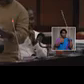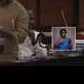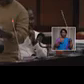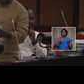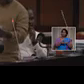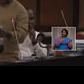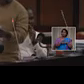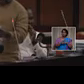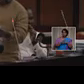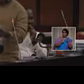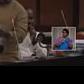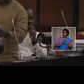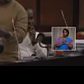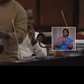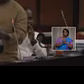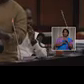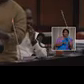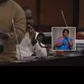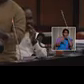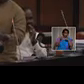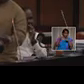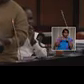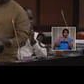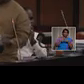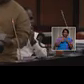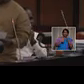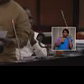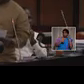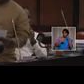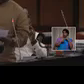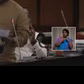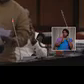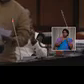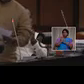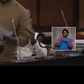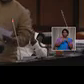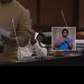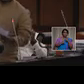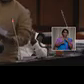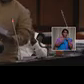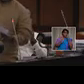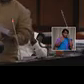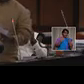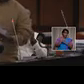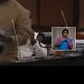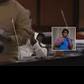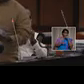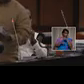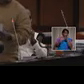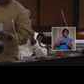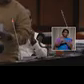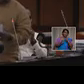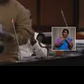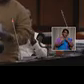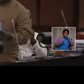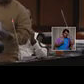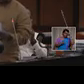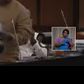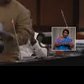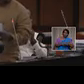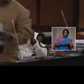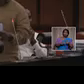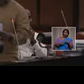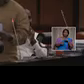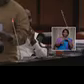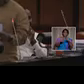நகரசபை உறுப்பினர் தனபால சிங்கம் சுதர்சன் அவர்களது கழுத்திலே கை துப்பாக்கியை வைத்து ஒரு போலீஸ் உத்தியோகத்தர்